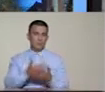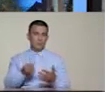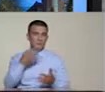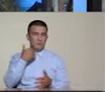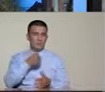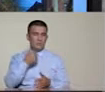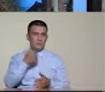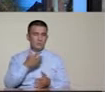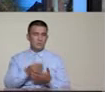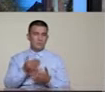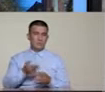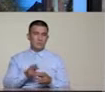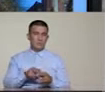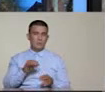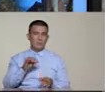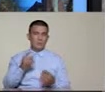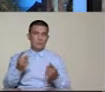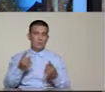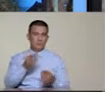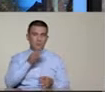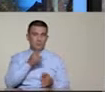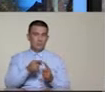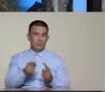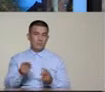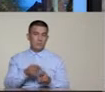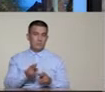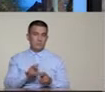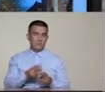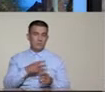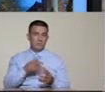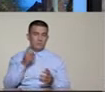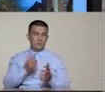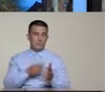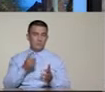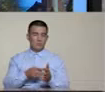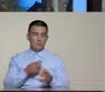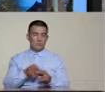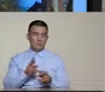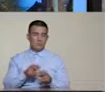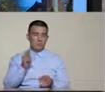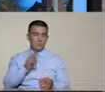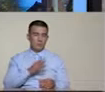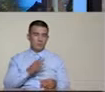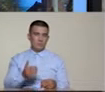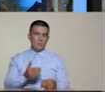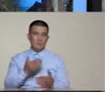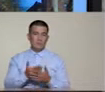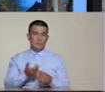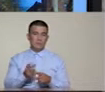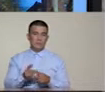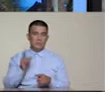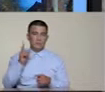yilliklari yubiley yoshlari nishonlanganligini bilishimiz zarur bo'ladi. Eng